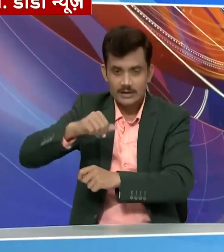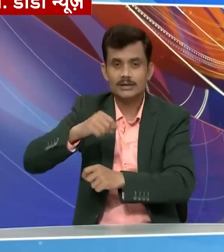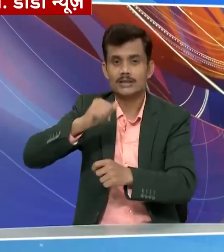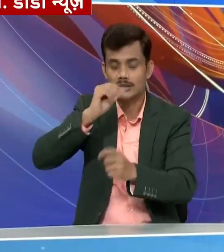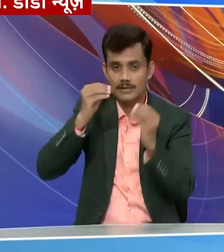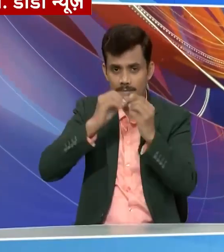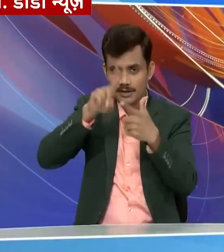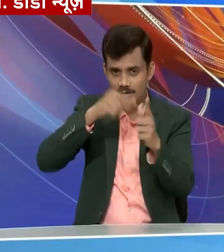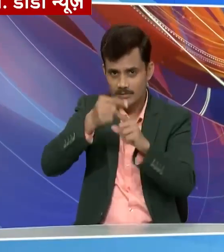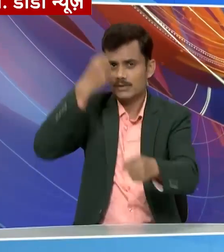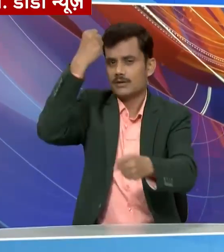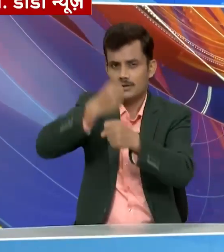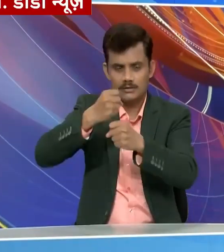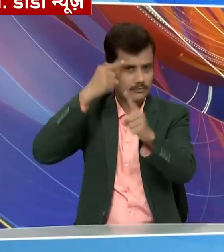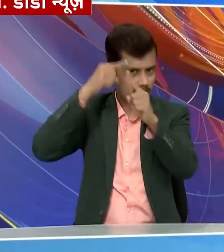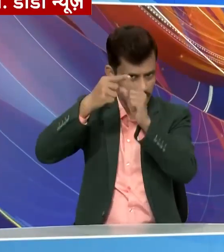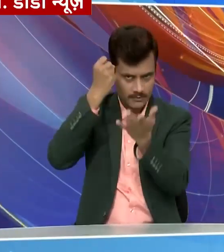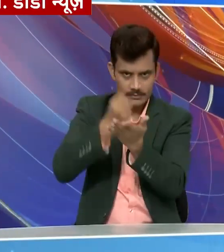का संकल्प है।